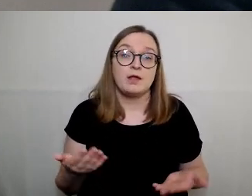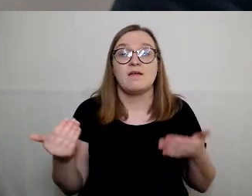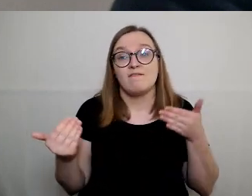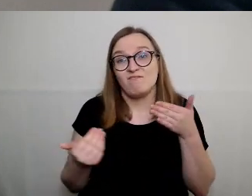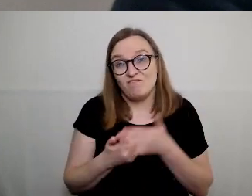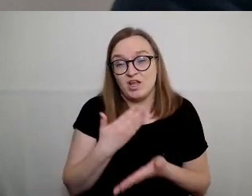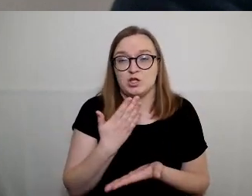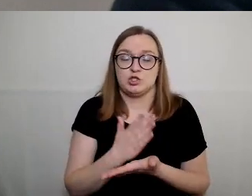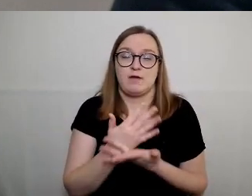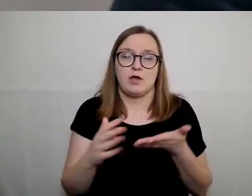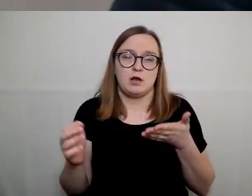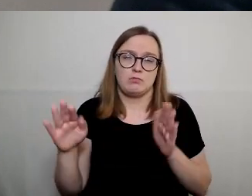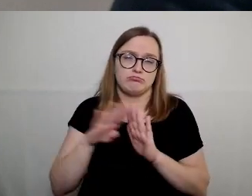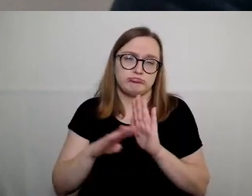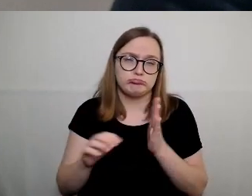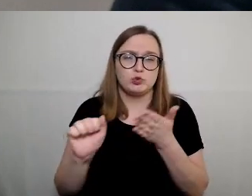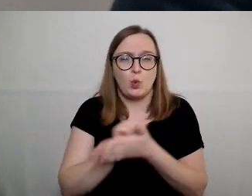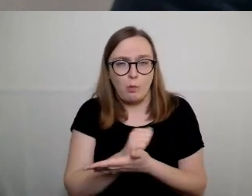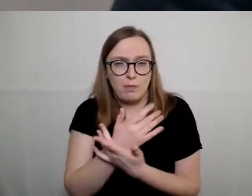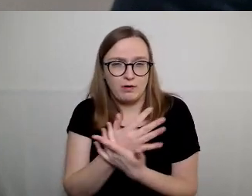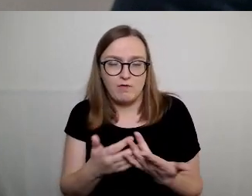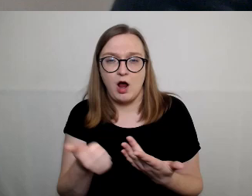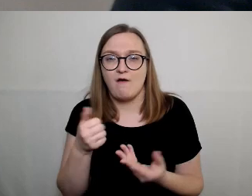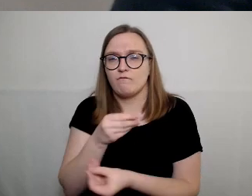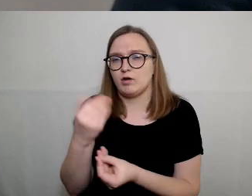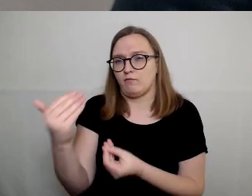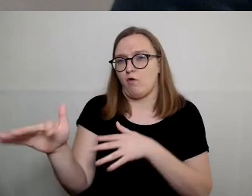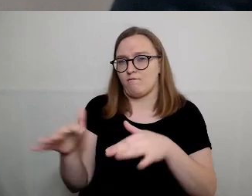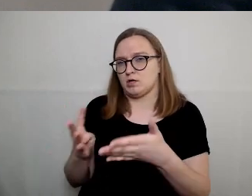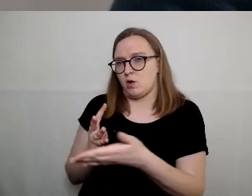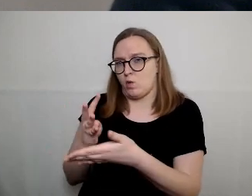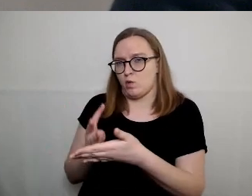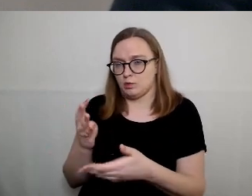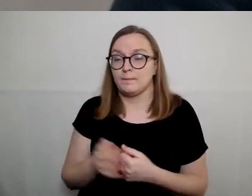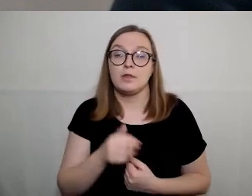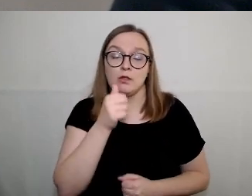aktai, kuriais reglamentuojama yra to verslo veikla. Jeigu tai mes kalbėsime apie